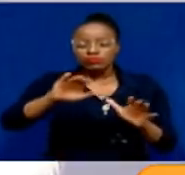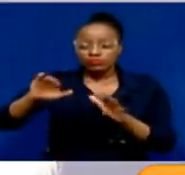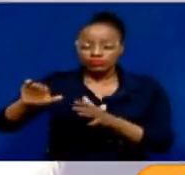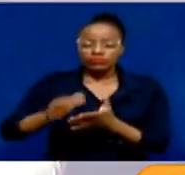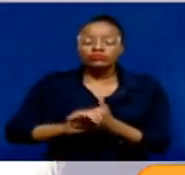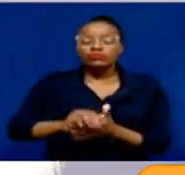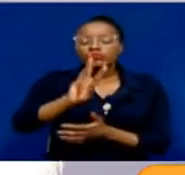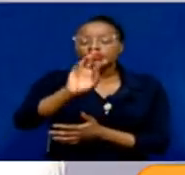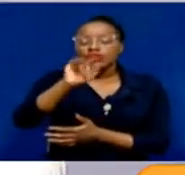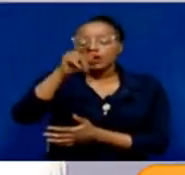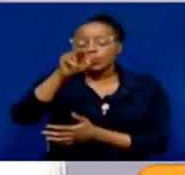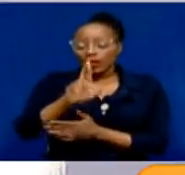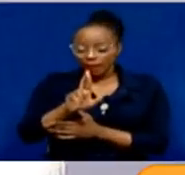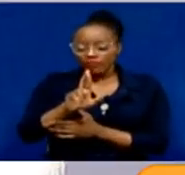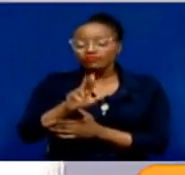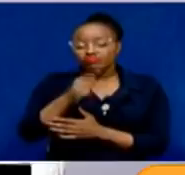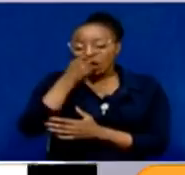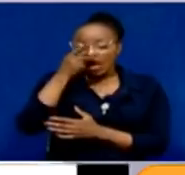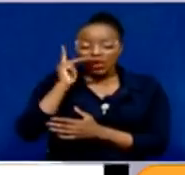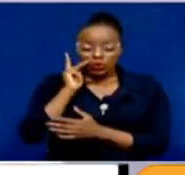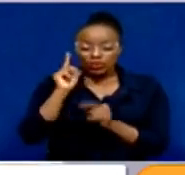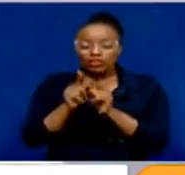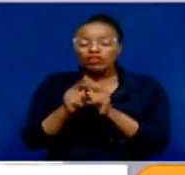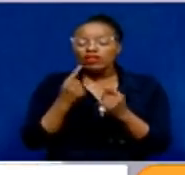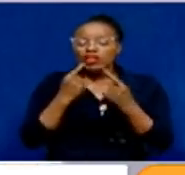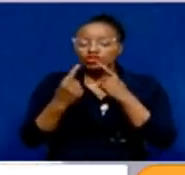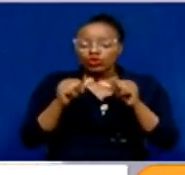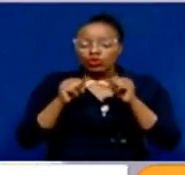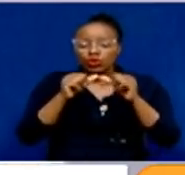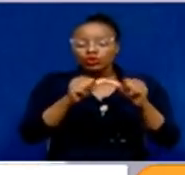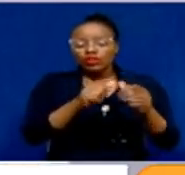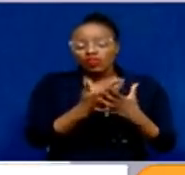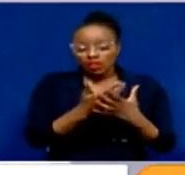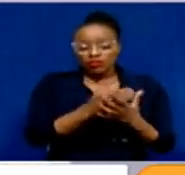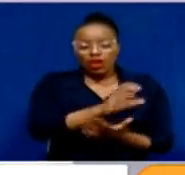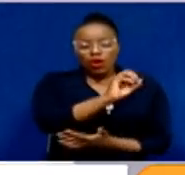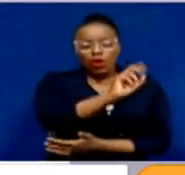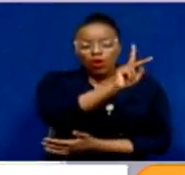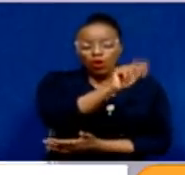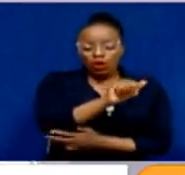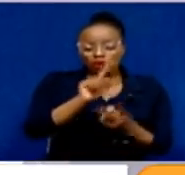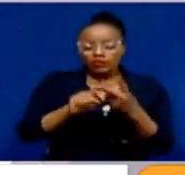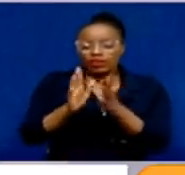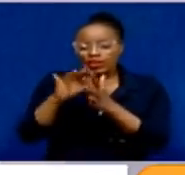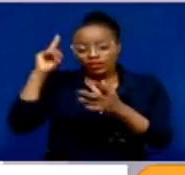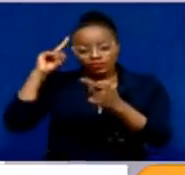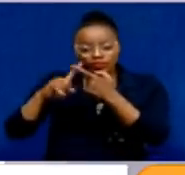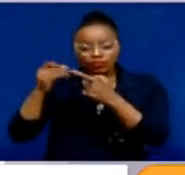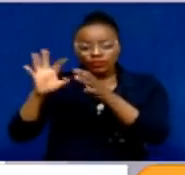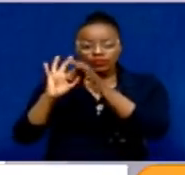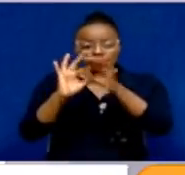Kinara wa chama cha Wiper Kalonzo Musyoka amethibitisha kuwa kuna mazungumzo yanayoendelea kati ya muungano wa One Kenya Alliance na Azimio la